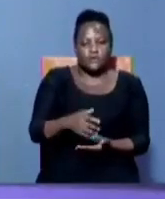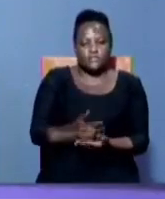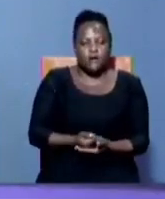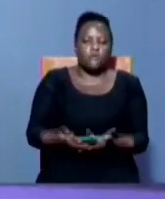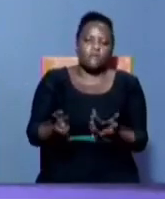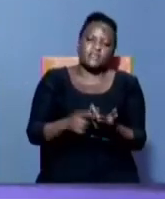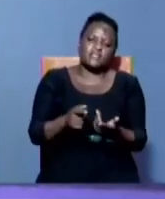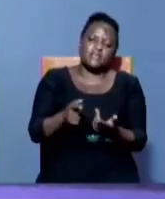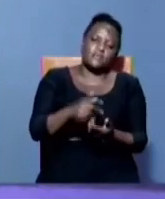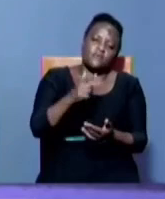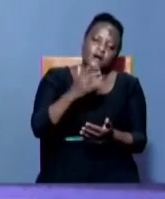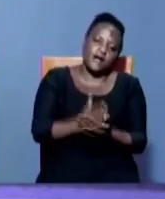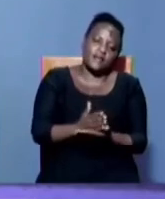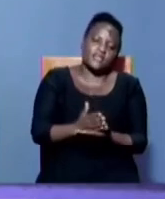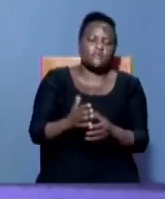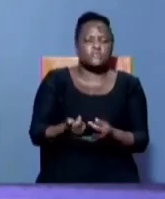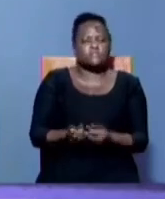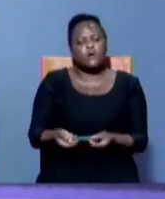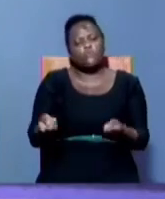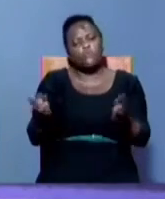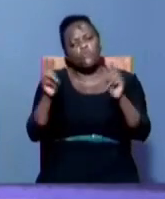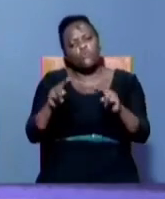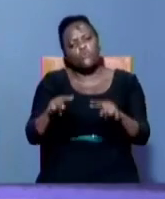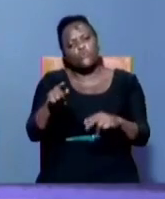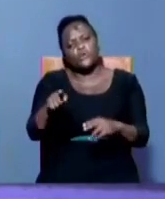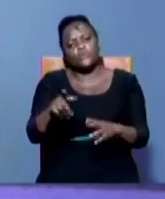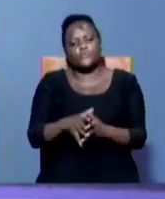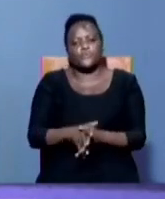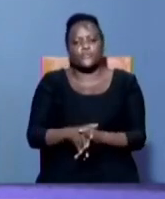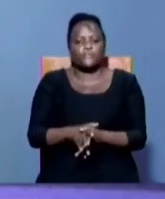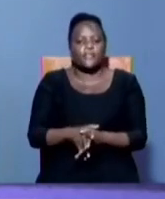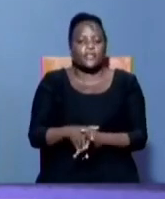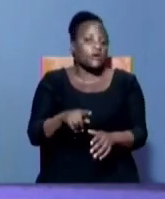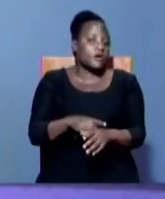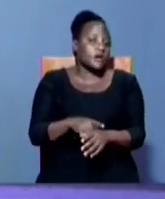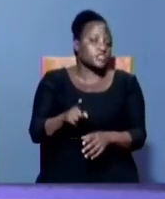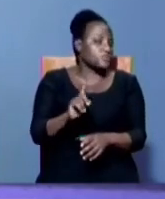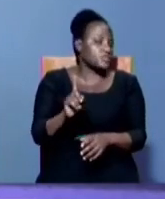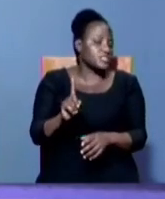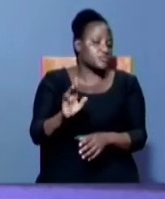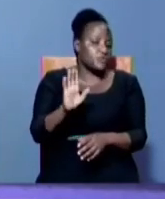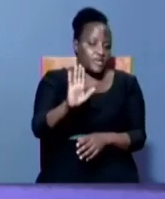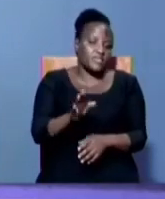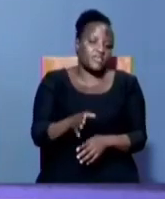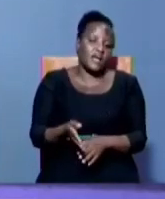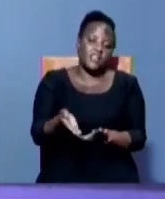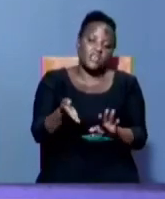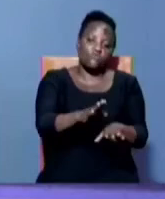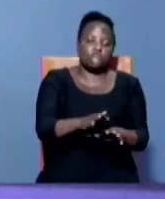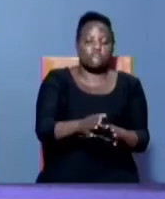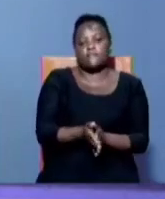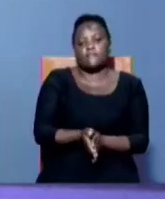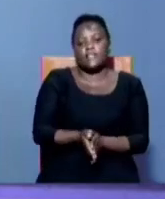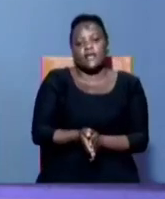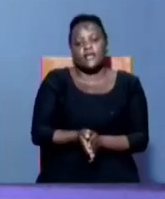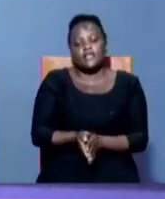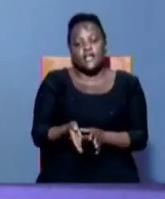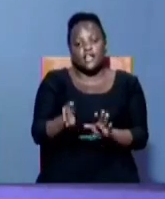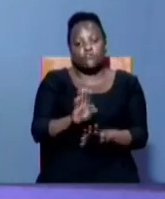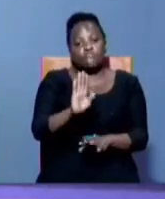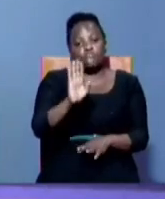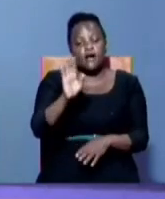kuna hukumu, ni kwa sababu kuna haki. Lakini wakati huo sio yeye aliyekufa, ila amekufa yeye huyo